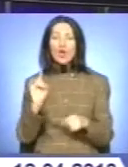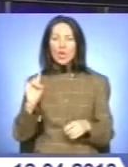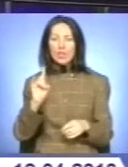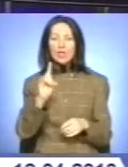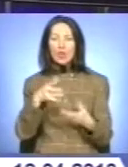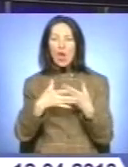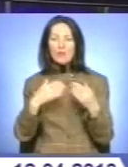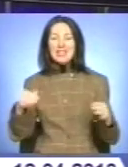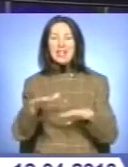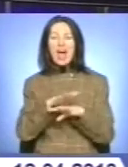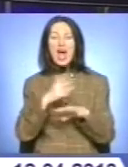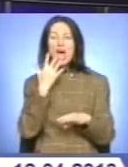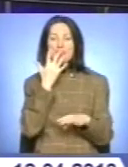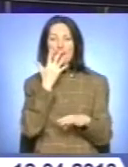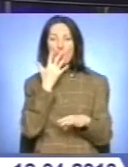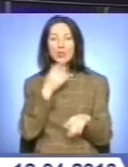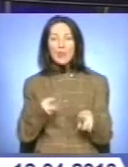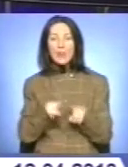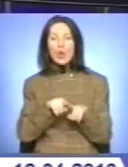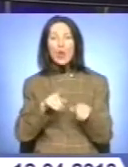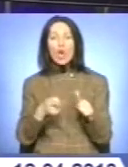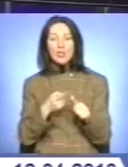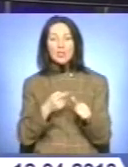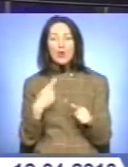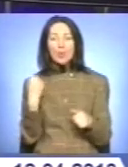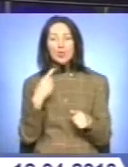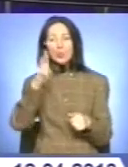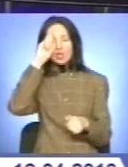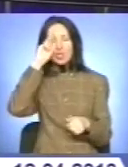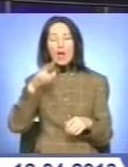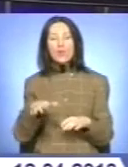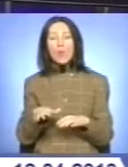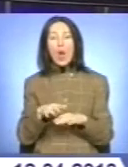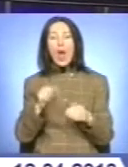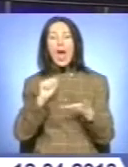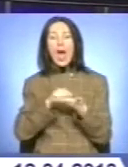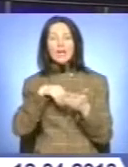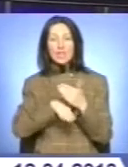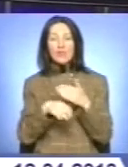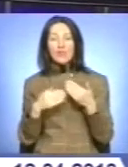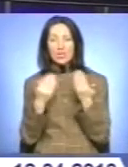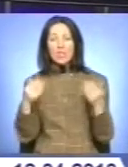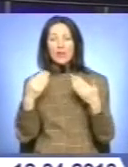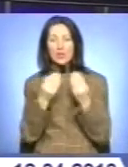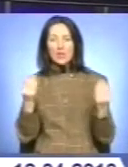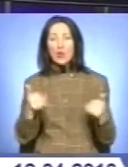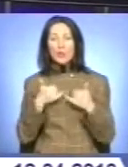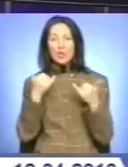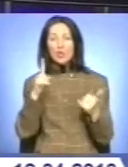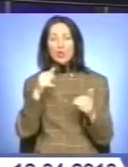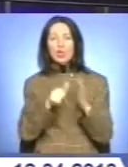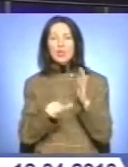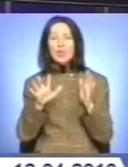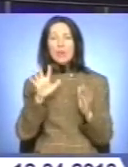«Весна народів» під такою назвою в обласному державному архіві відкрили виставку, присвячену 165-й річниці